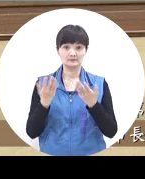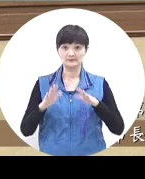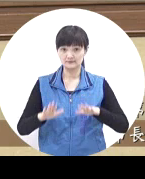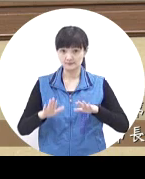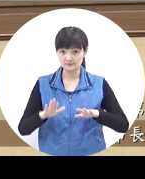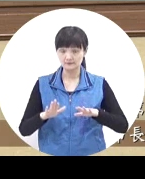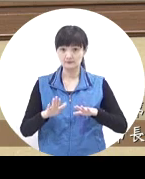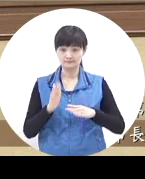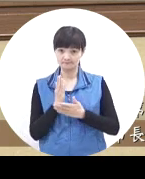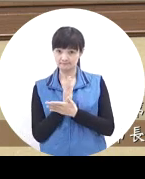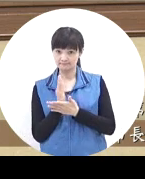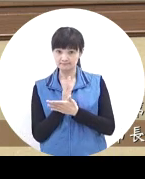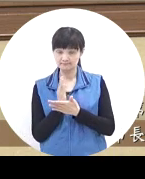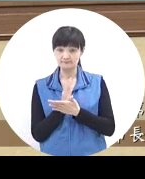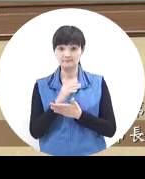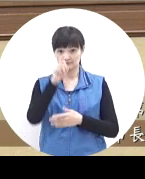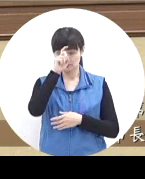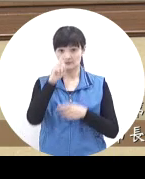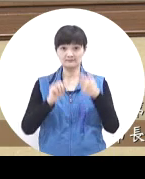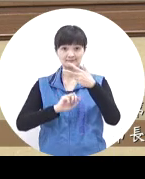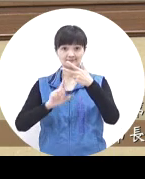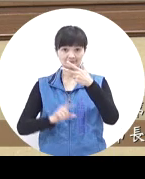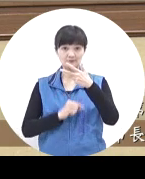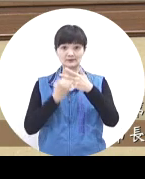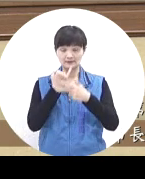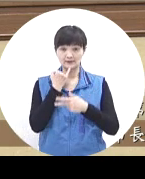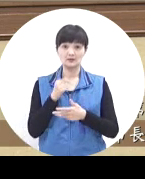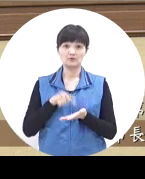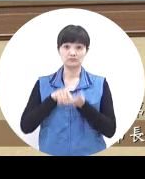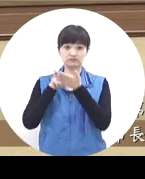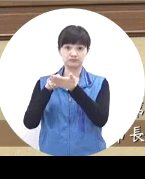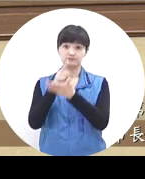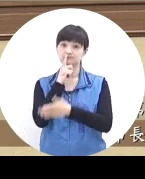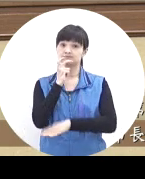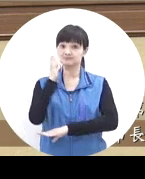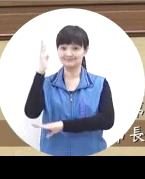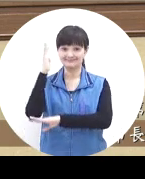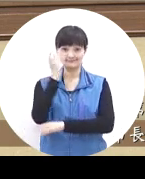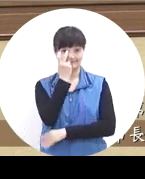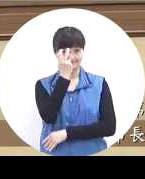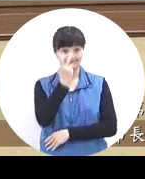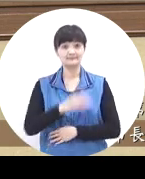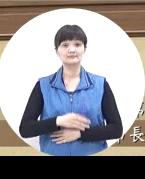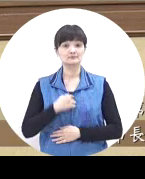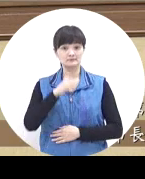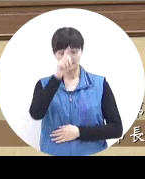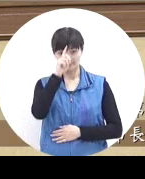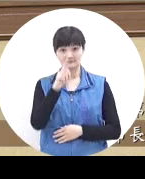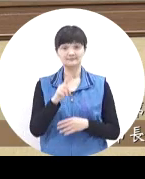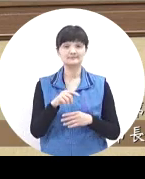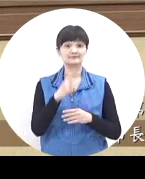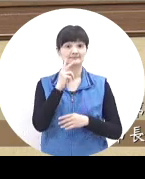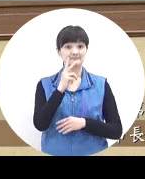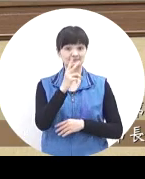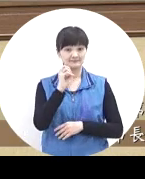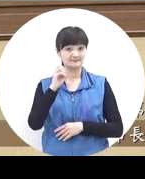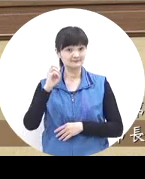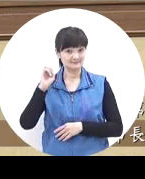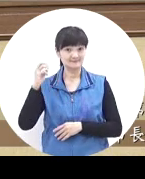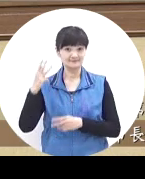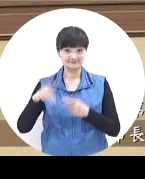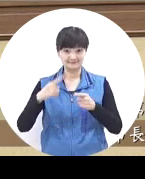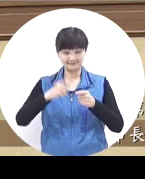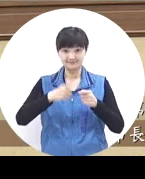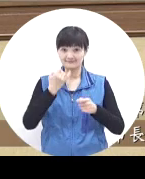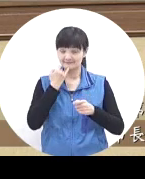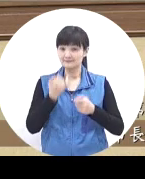希望七月份能够报给中央来做核定。我们希望2023年能完成36线